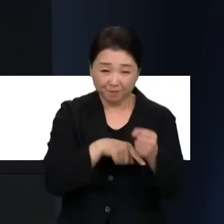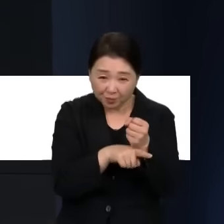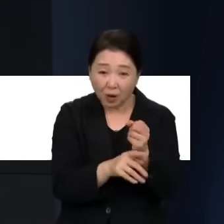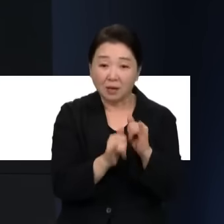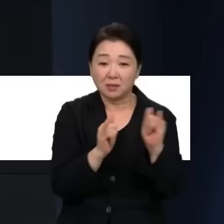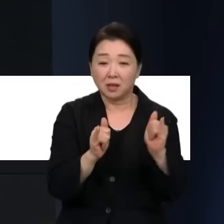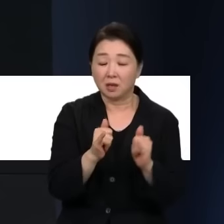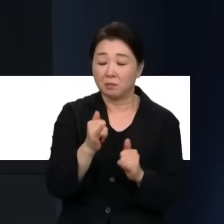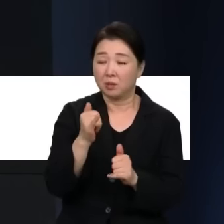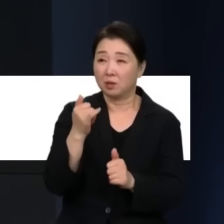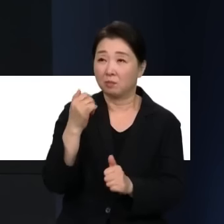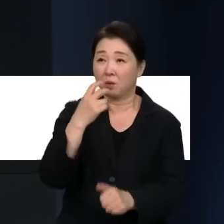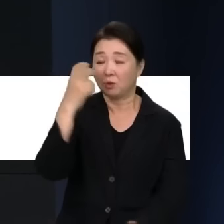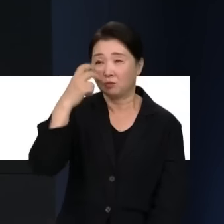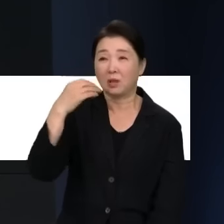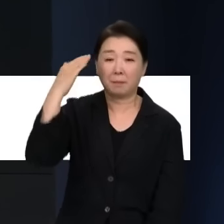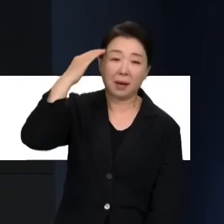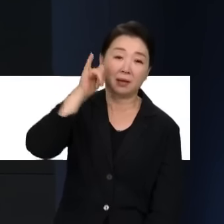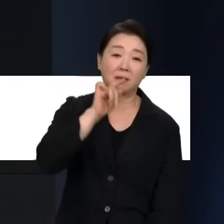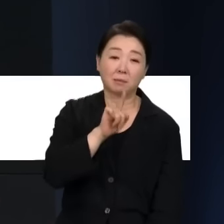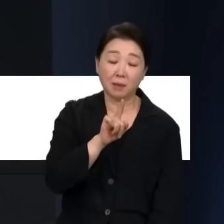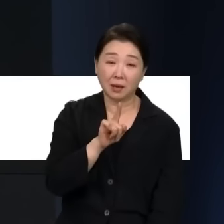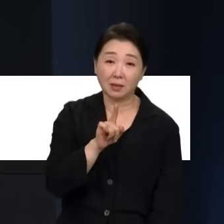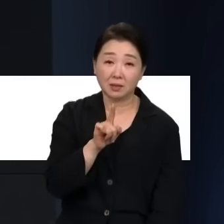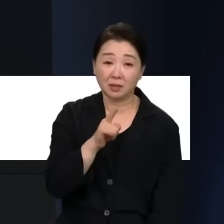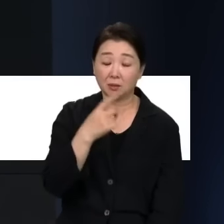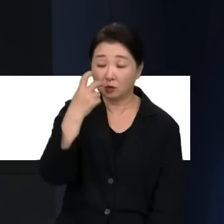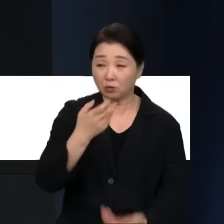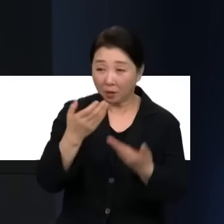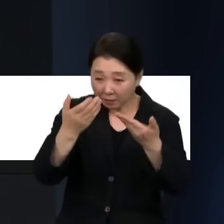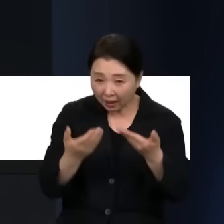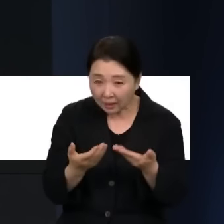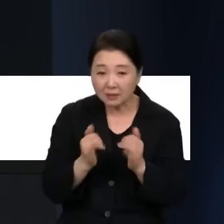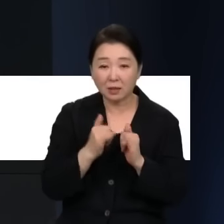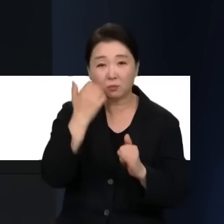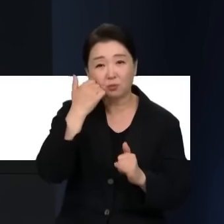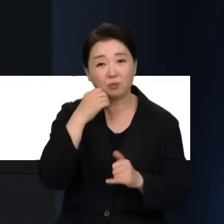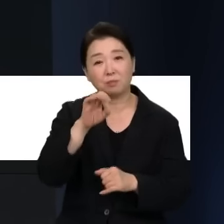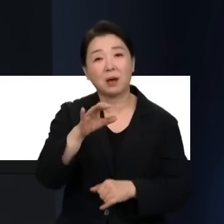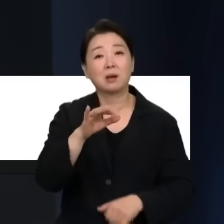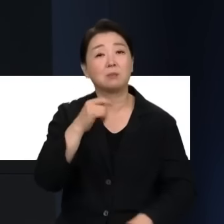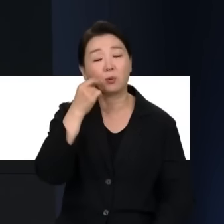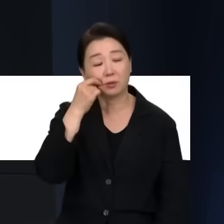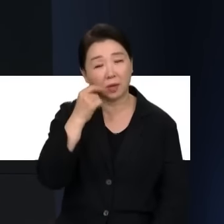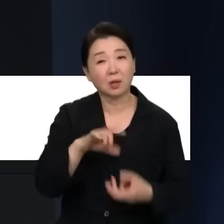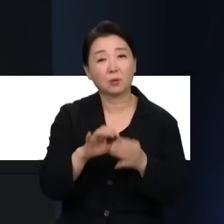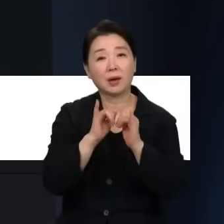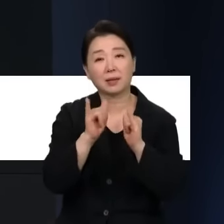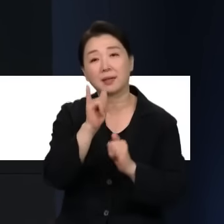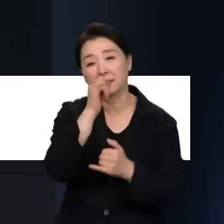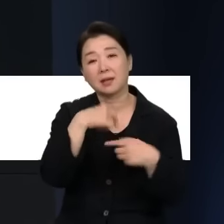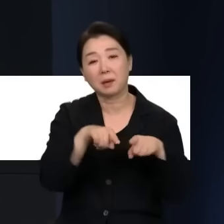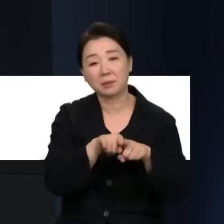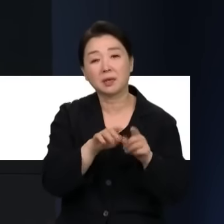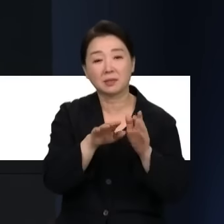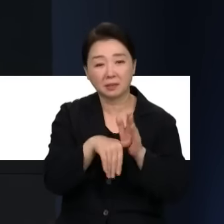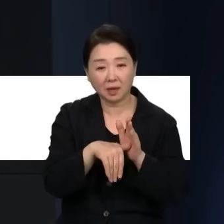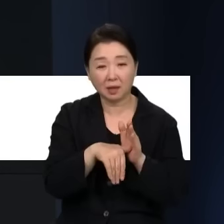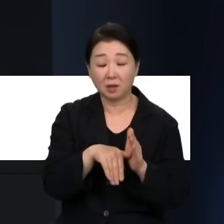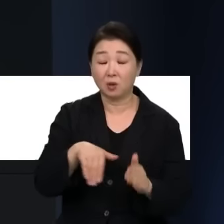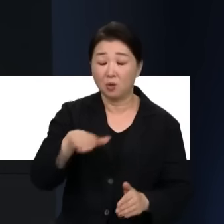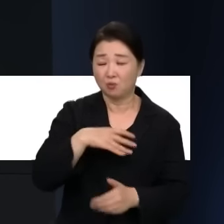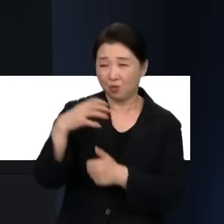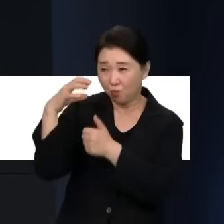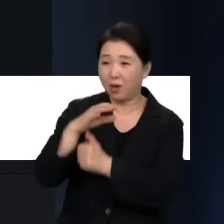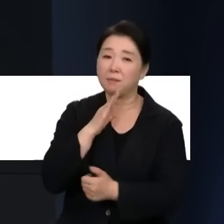이해 씀 뭐 누구라고 제가 지금 그분을 말씀할 순 없지만 관계자 분들이랑 하는 있는 과정에서 그분들이 어 우리